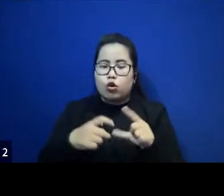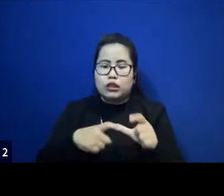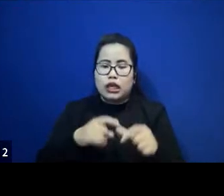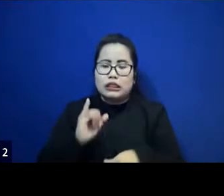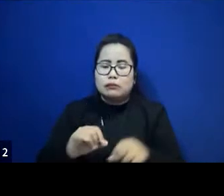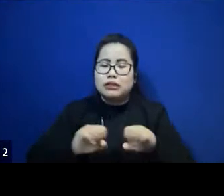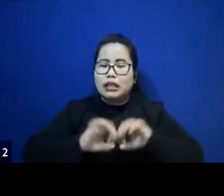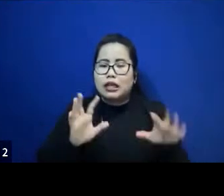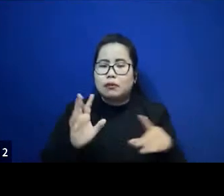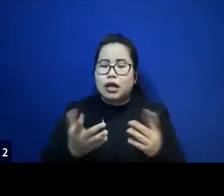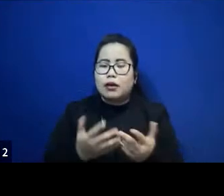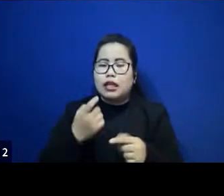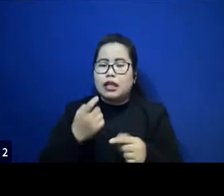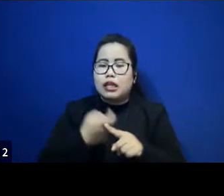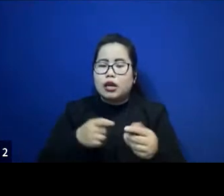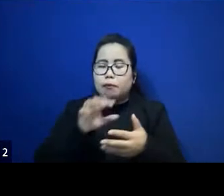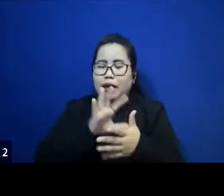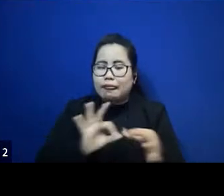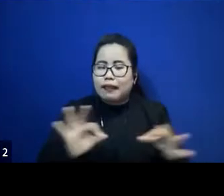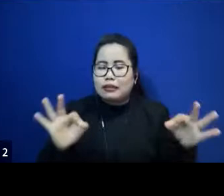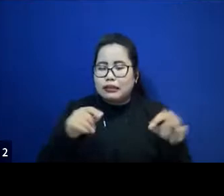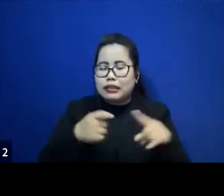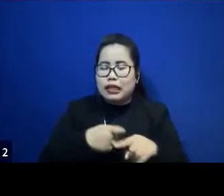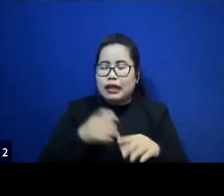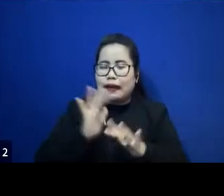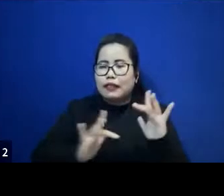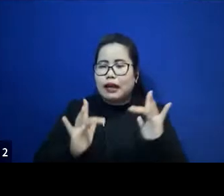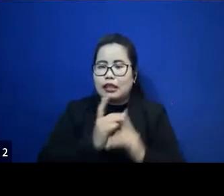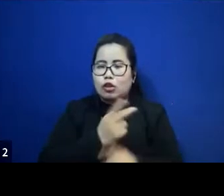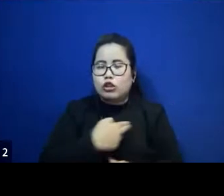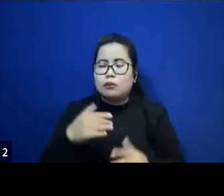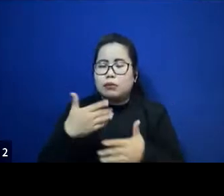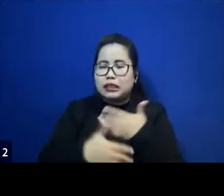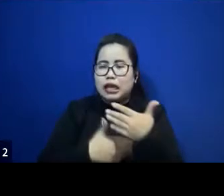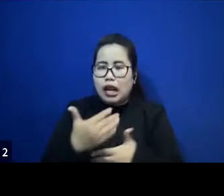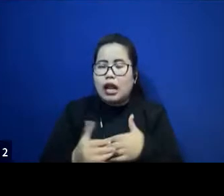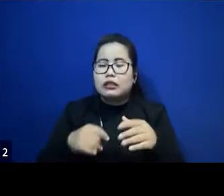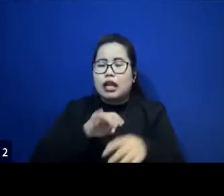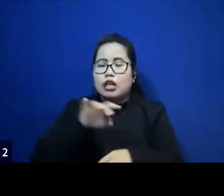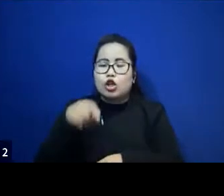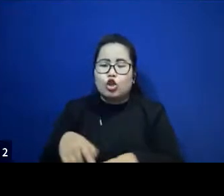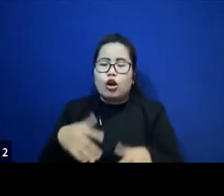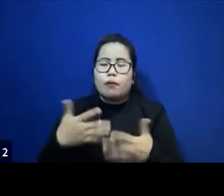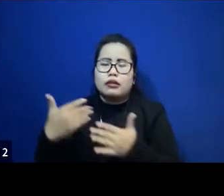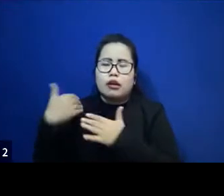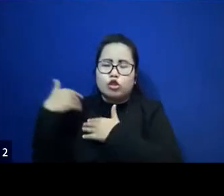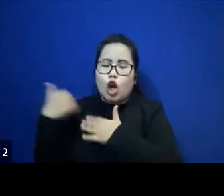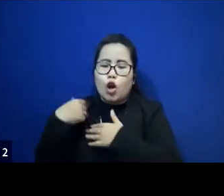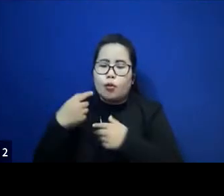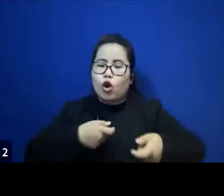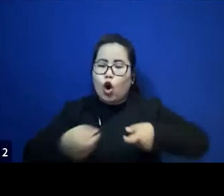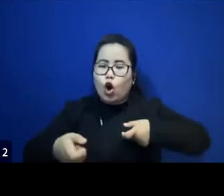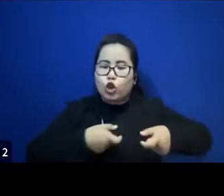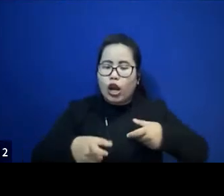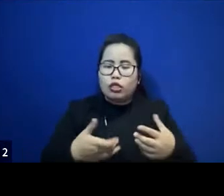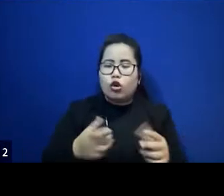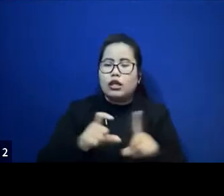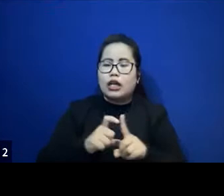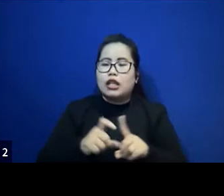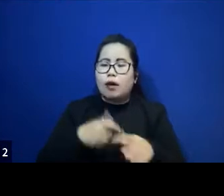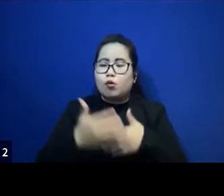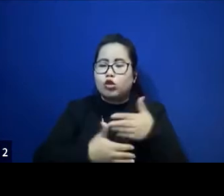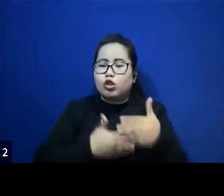penetrasi internet di Indonesia itu sekarang sedang berjalan dan beliau juga menjelaskan tanggung jawab data control dan data processor yang penting